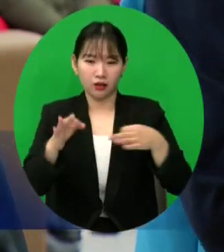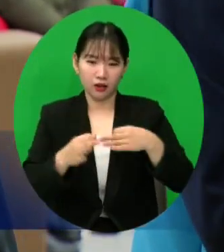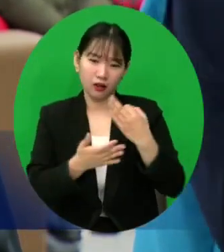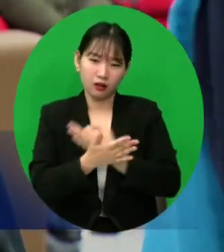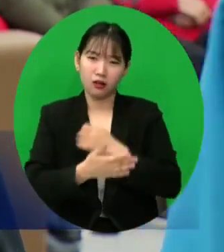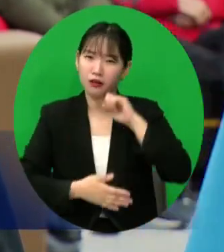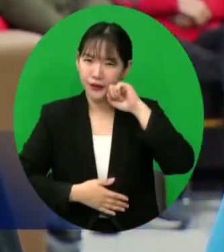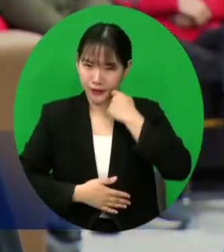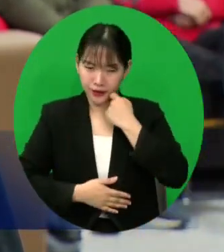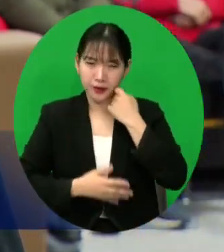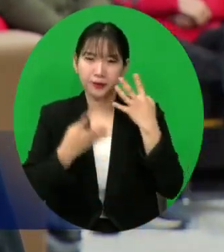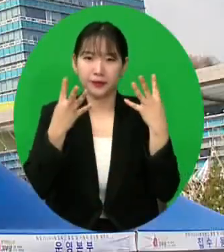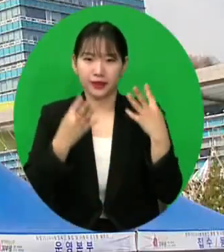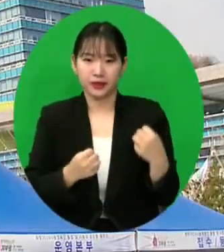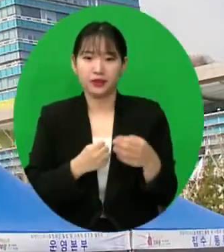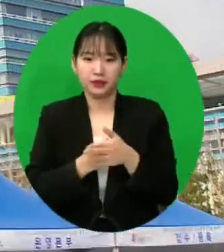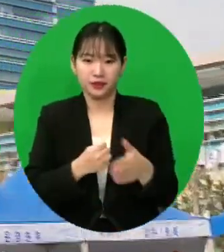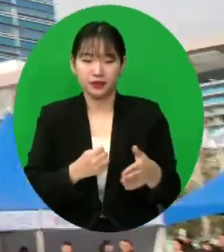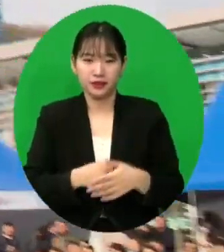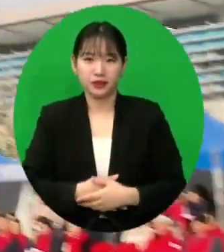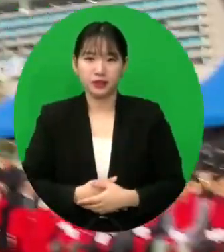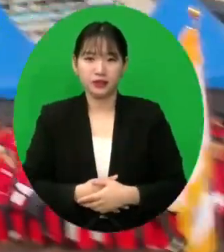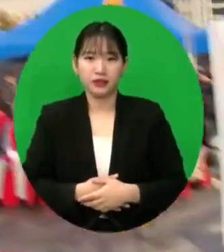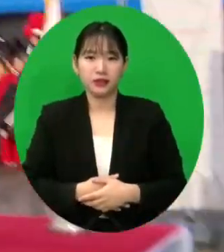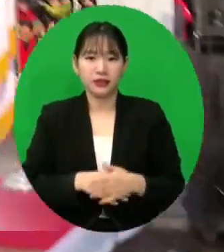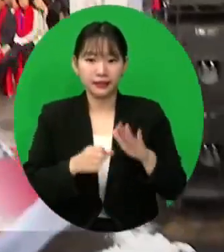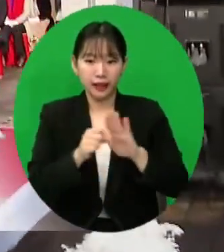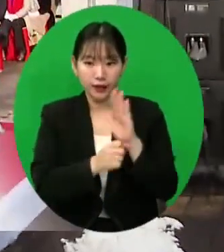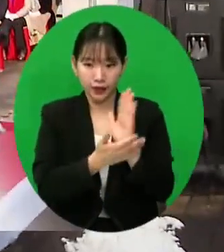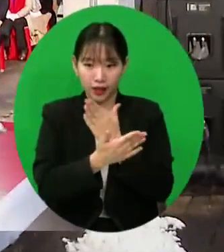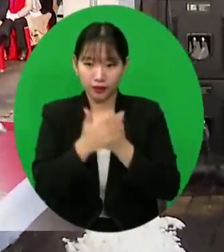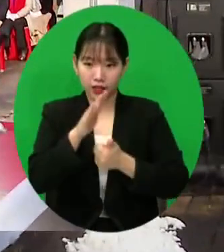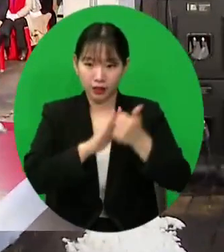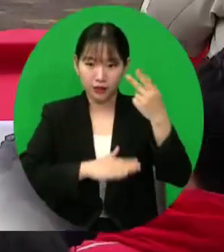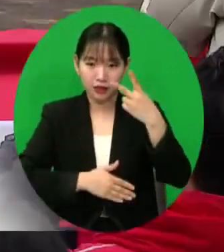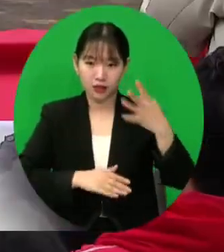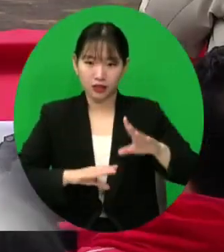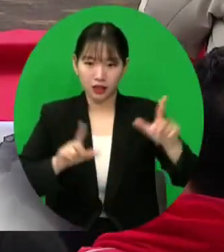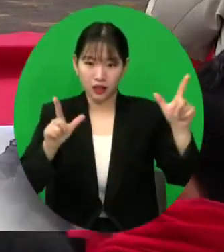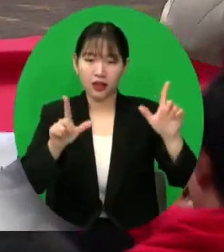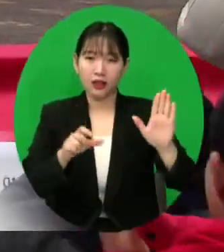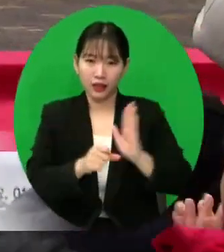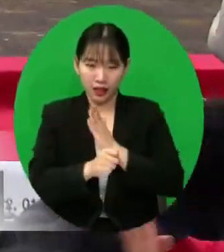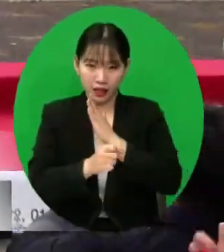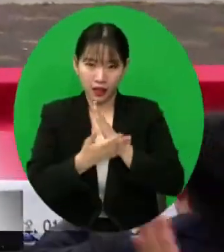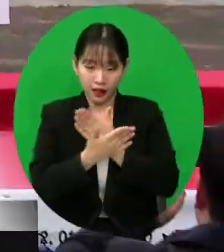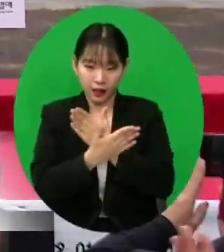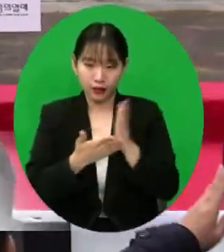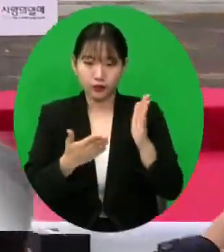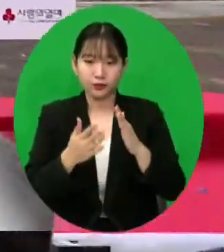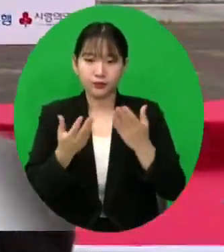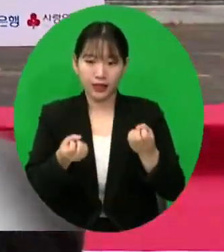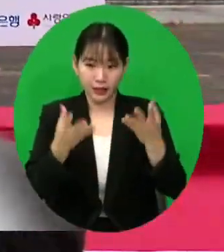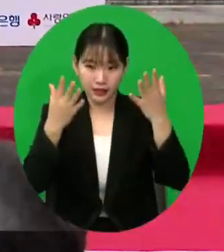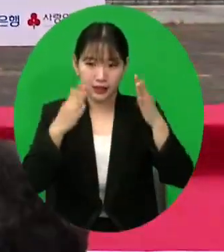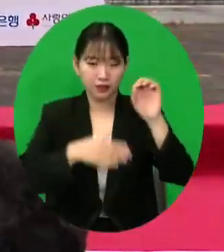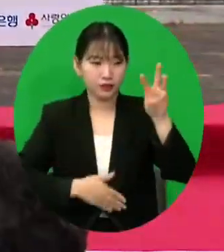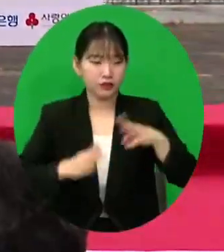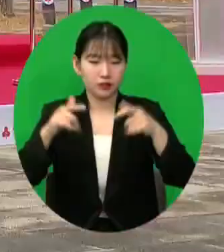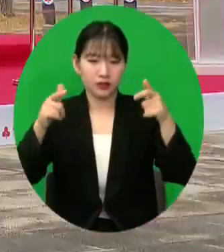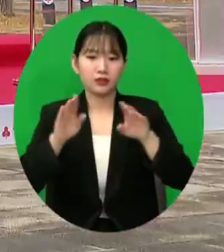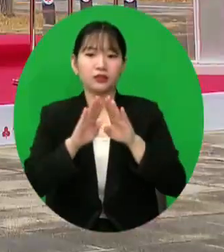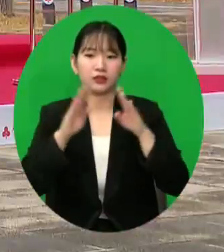어려우신 분들도 주변에 많이 있으시기 때문에. 사랑을 나누는 희망 2024 나눔 출범식이 광주 전남에서도